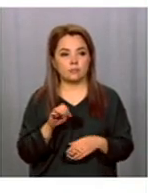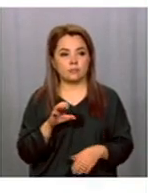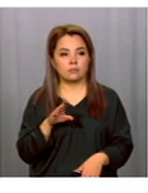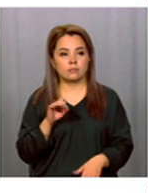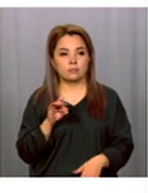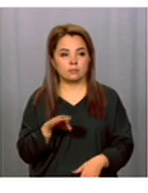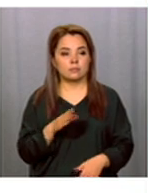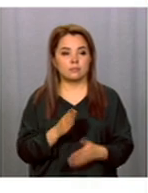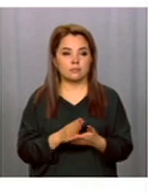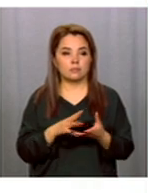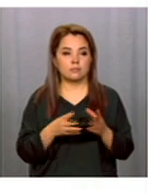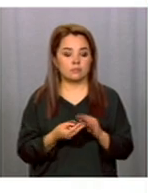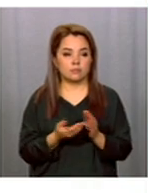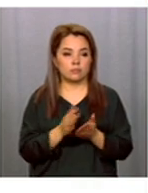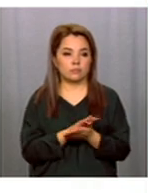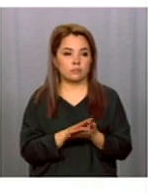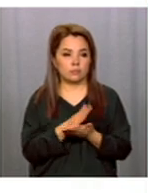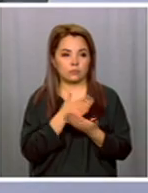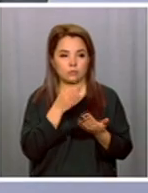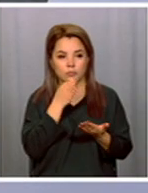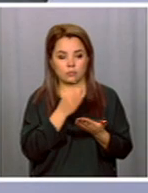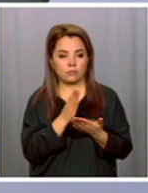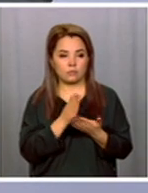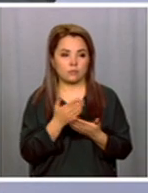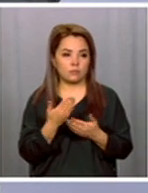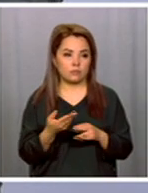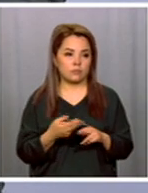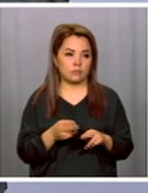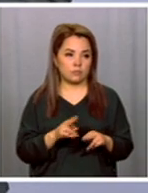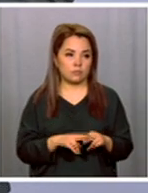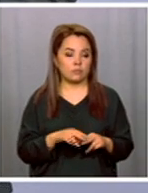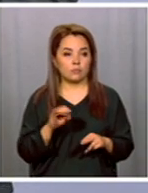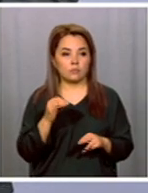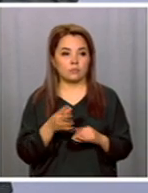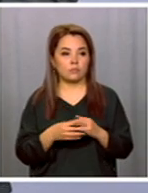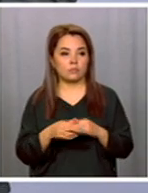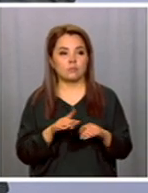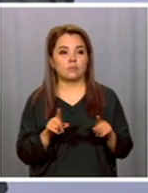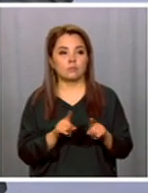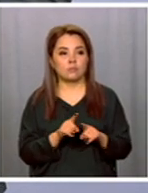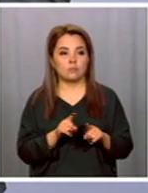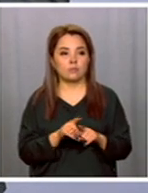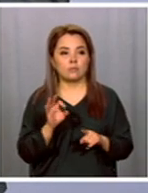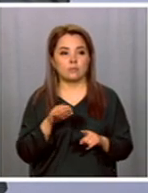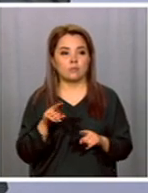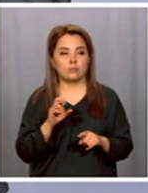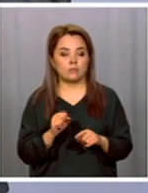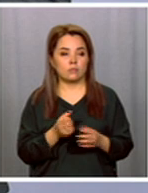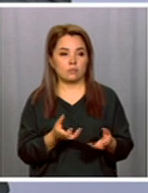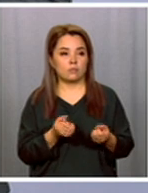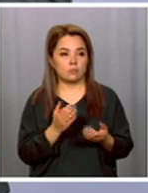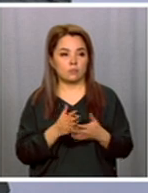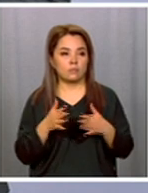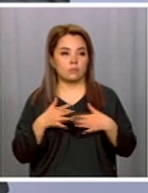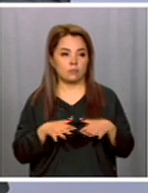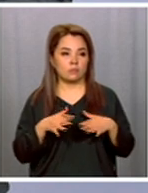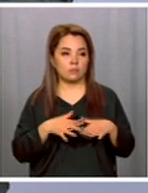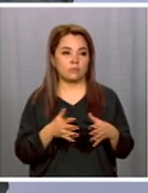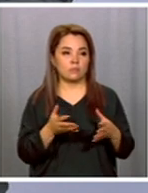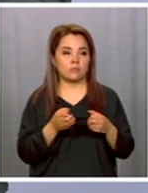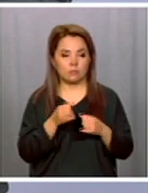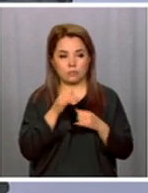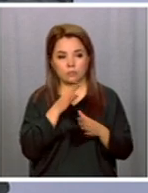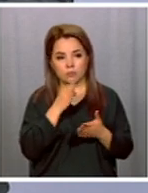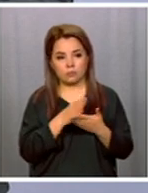нәтиже бермейтіндігіне көз жеткізді. Оңтүстік аймақта Одессаны алып, Кавказды басып алу мүмкін